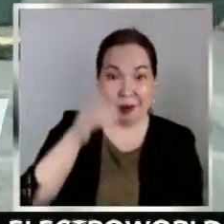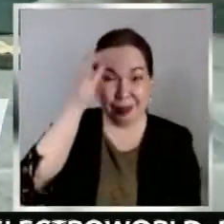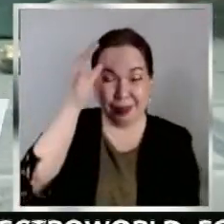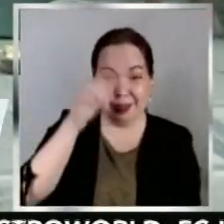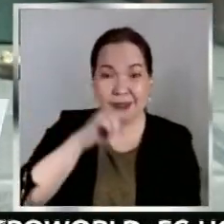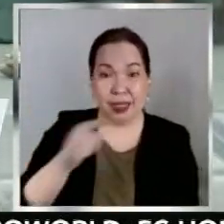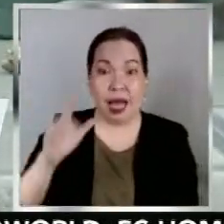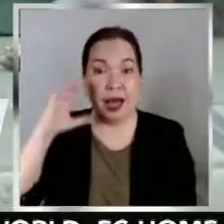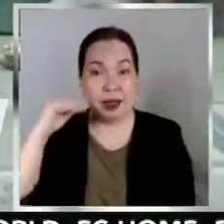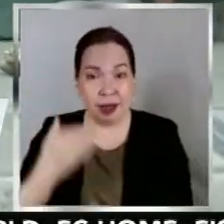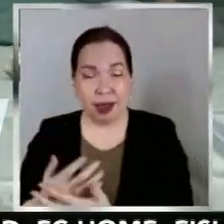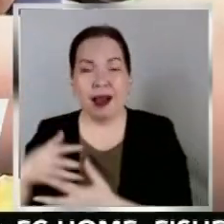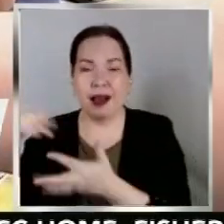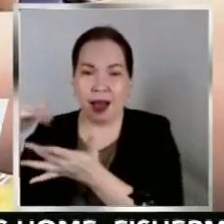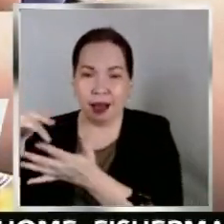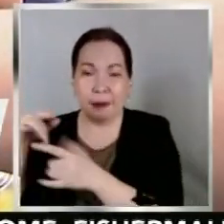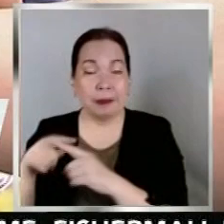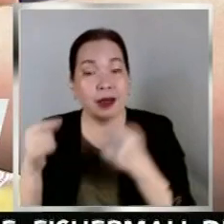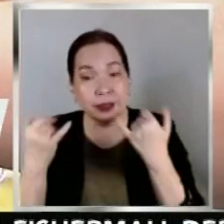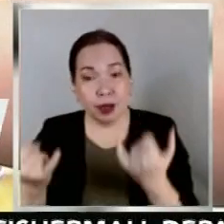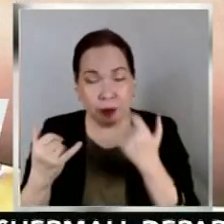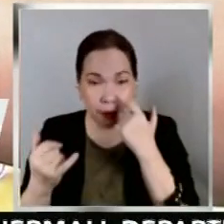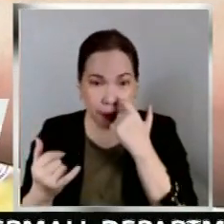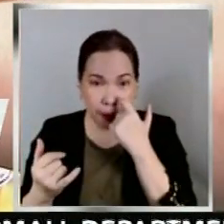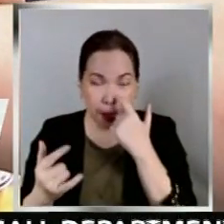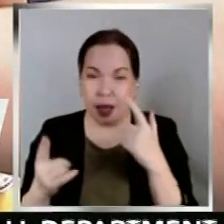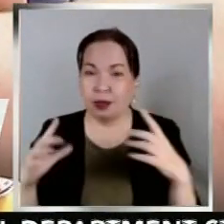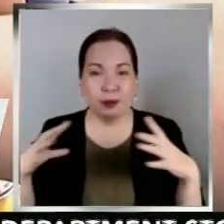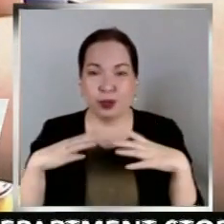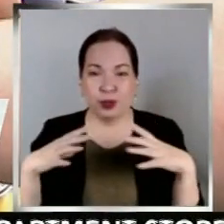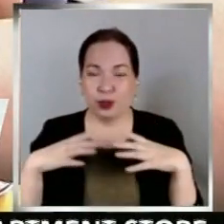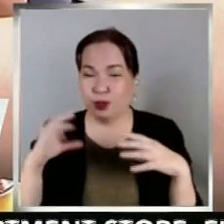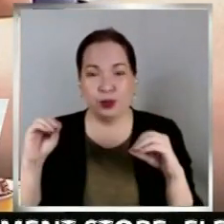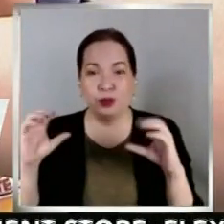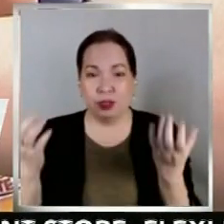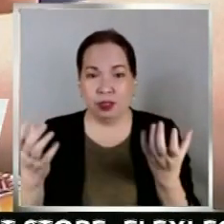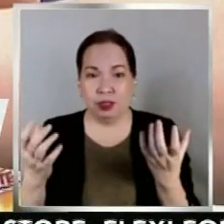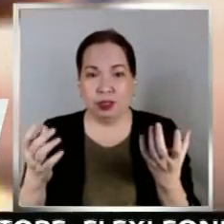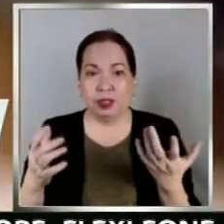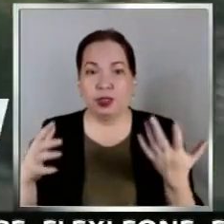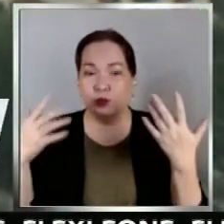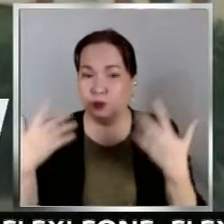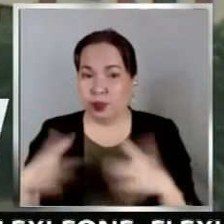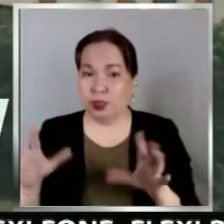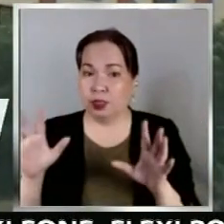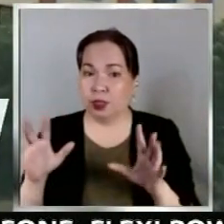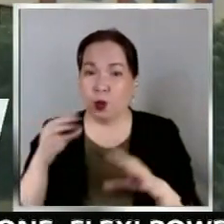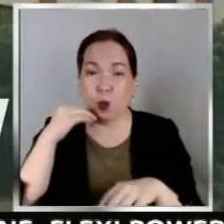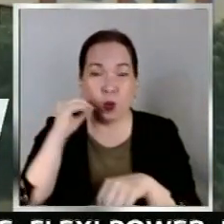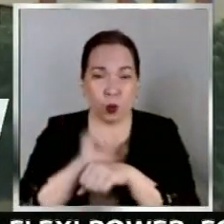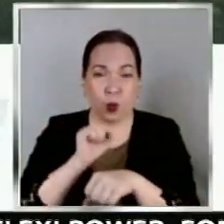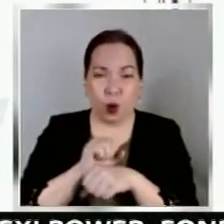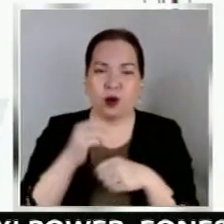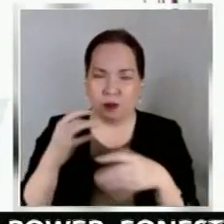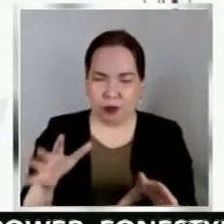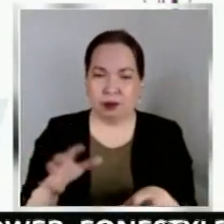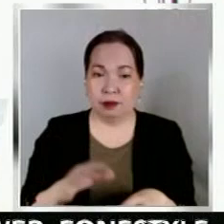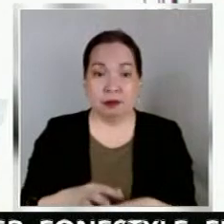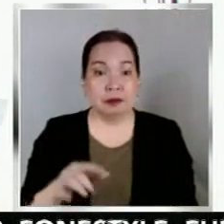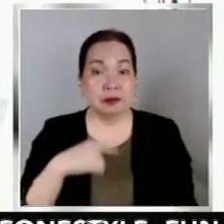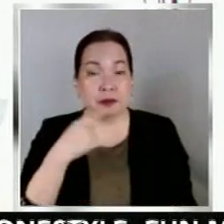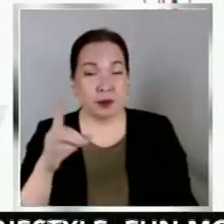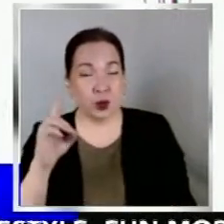pero sa araw na ito? Wala po pasok eh. Tapos niya lang sa ano niya, assignment. Sabi rin ng Dole, hindi